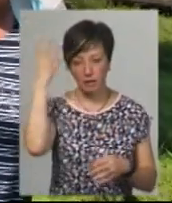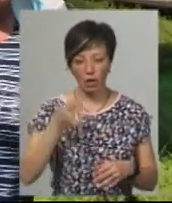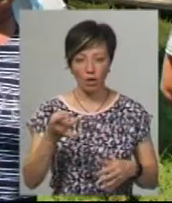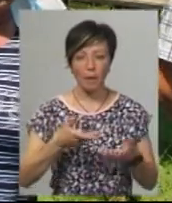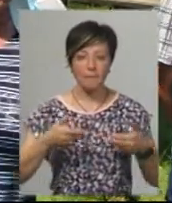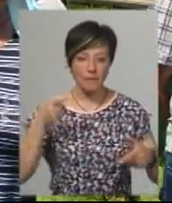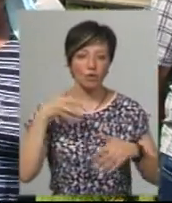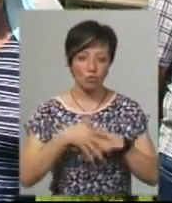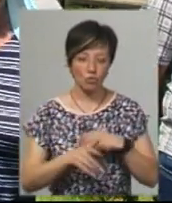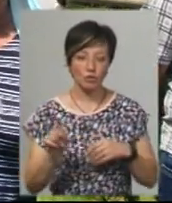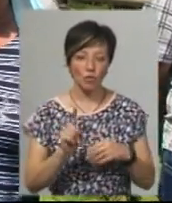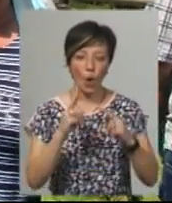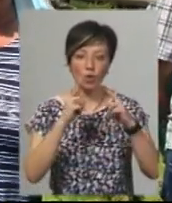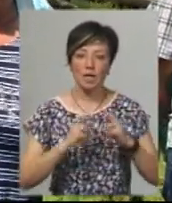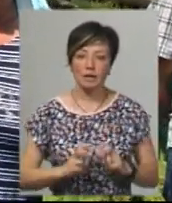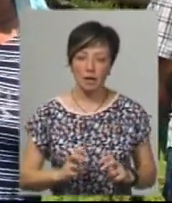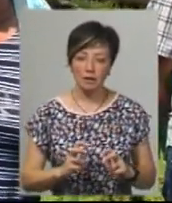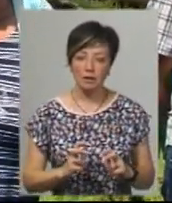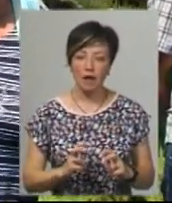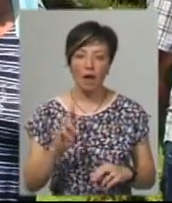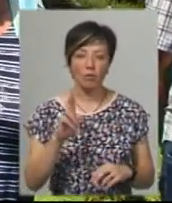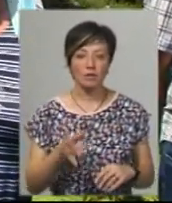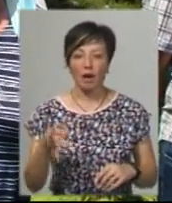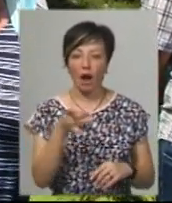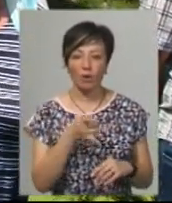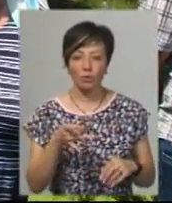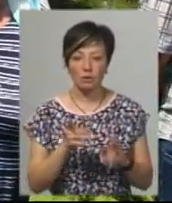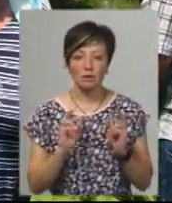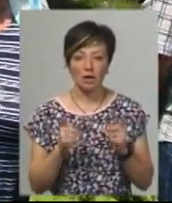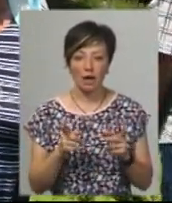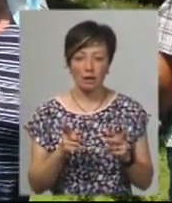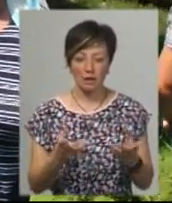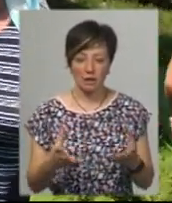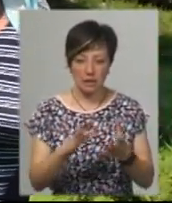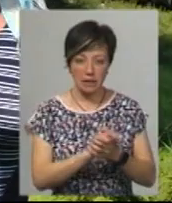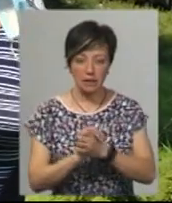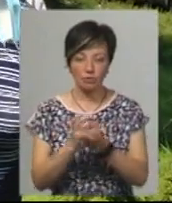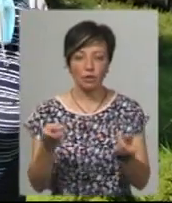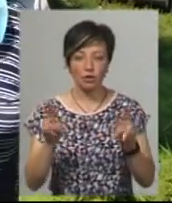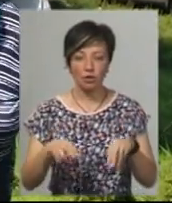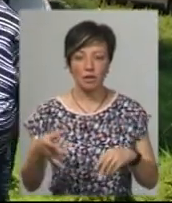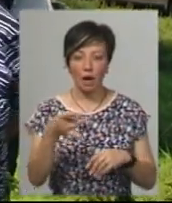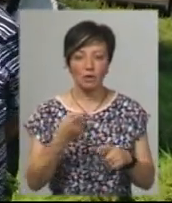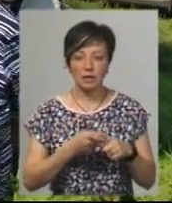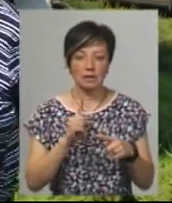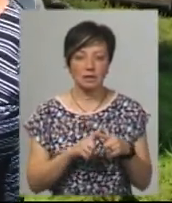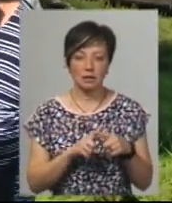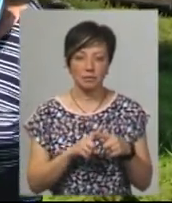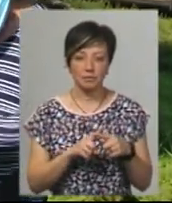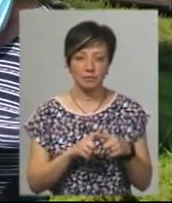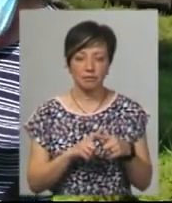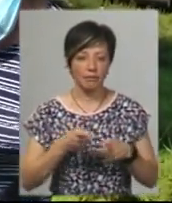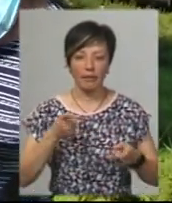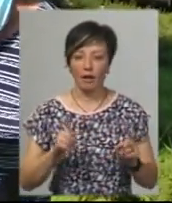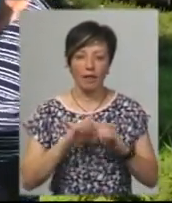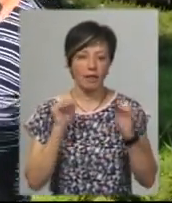Ми розуміємо, що розглядати Ярмолинецький район як цілісний, і щоб він залишився районом, це, ну, давайте,